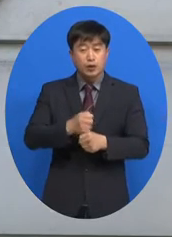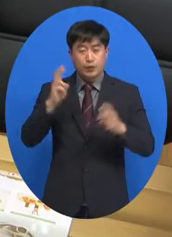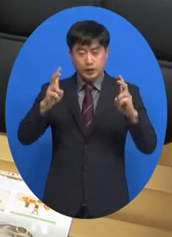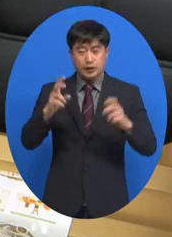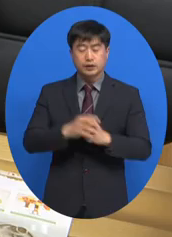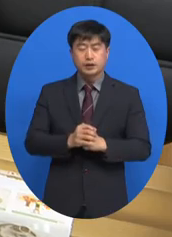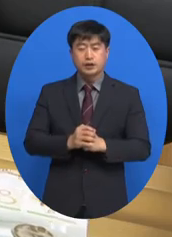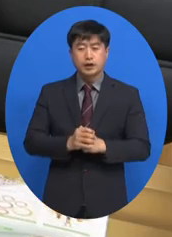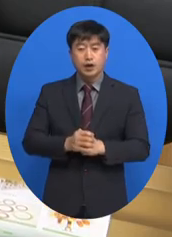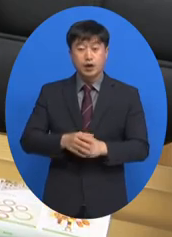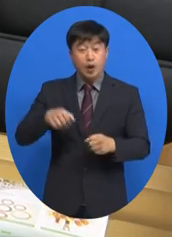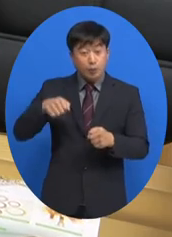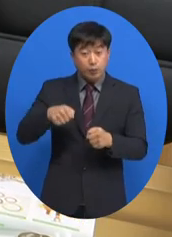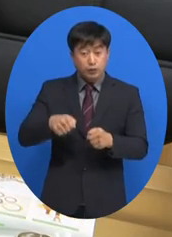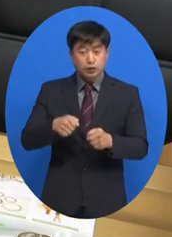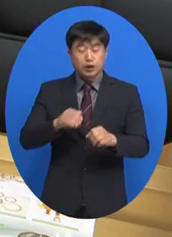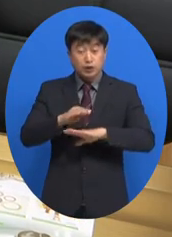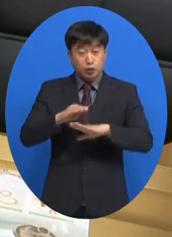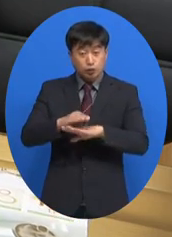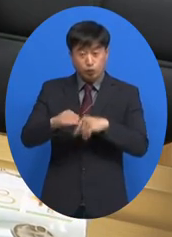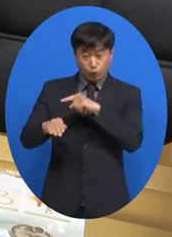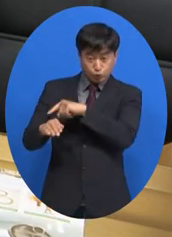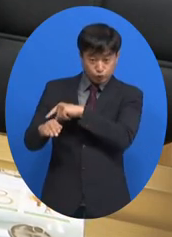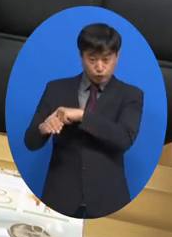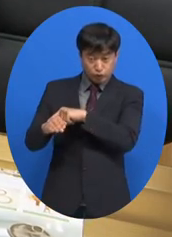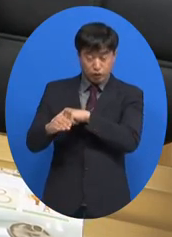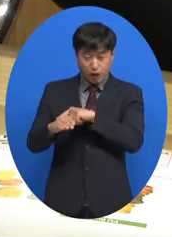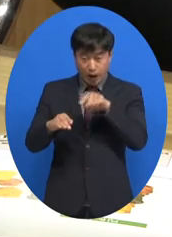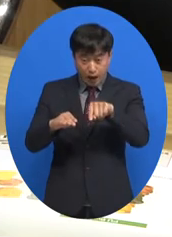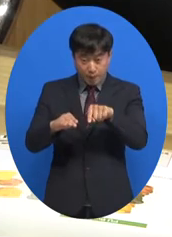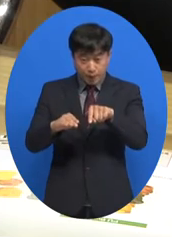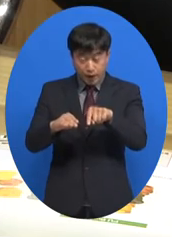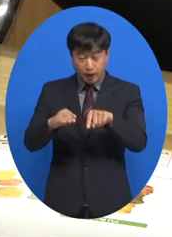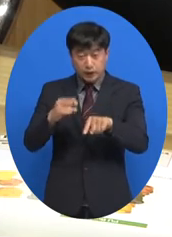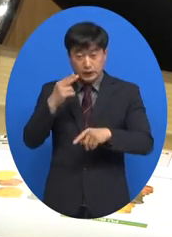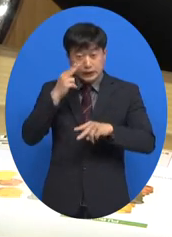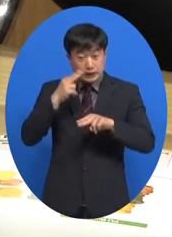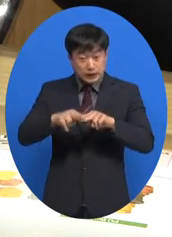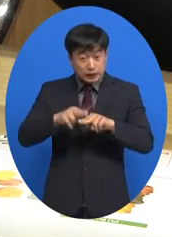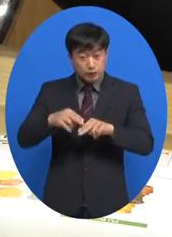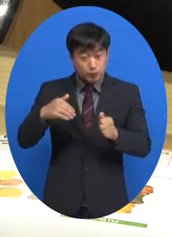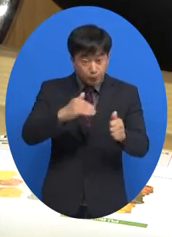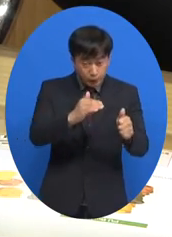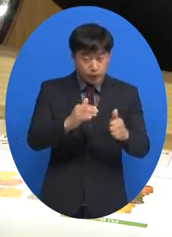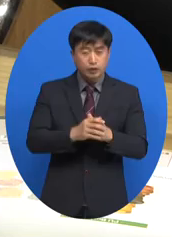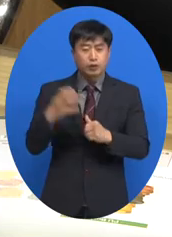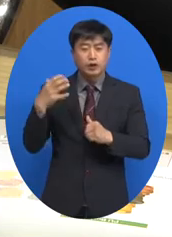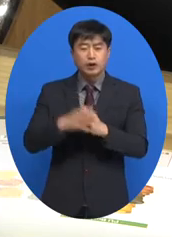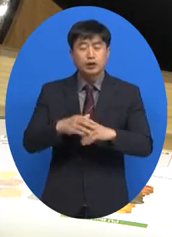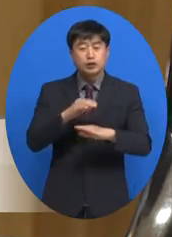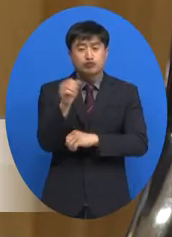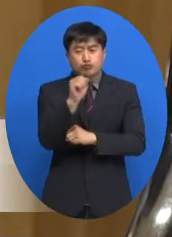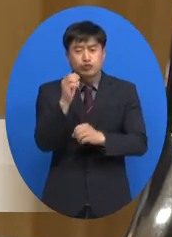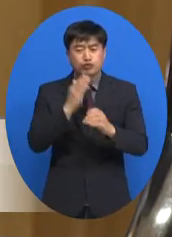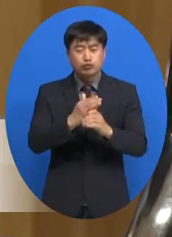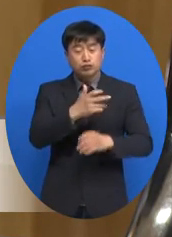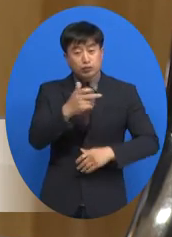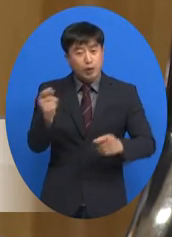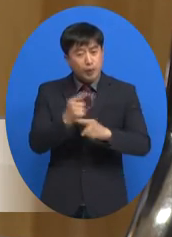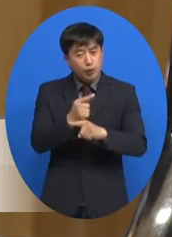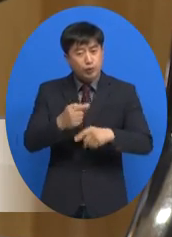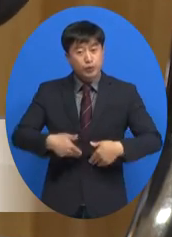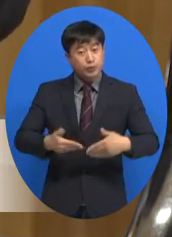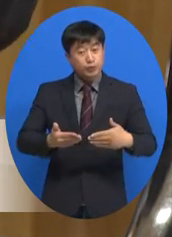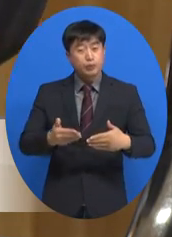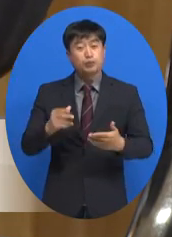업체 연료펌프는 자동차 뒷좌석에서 연료를 앞쪽으로 보내주는 역할을 합니다 자동차를 타는 동안 크게 교체할 필요가